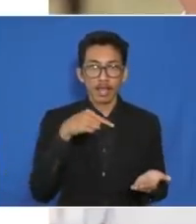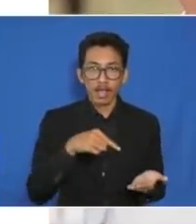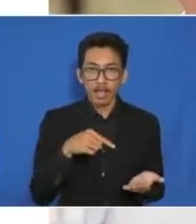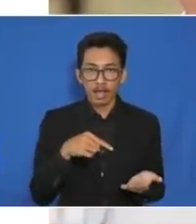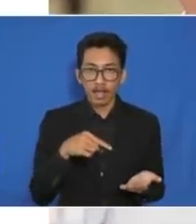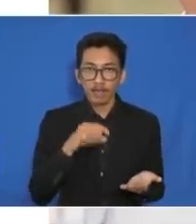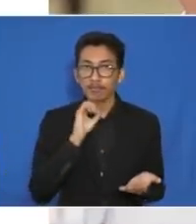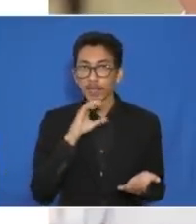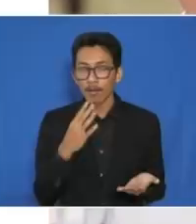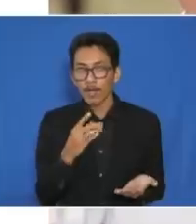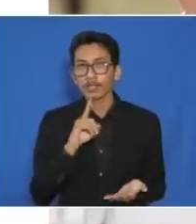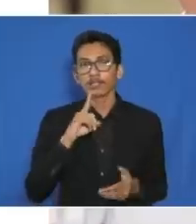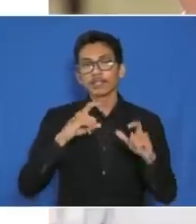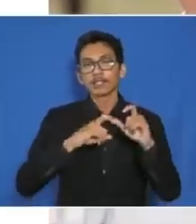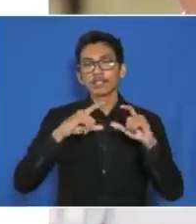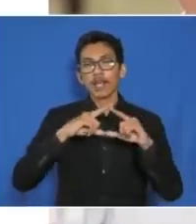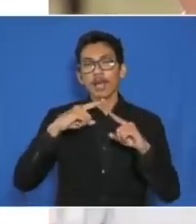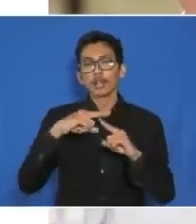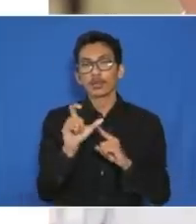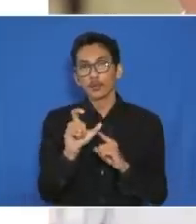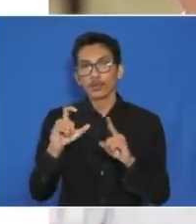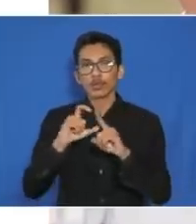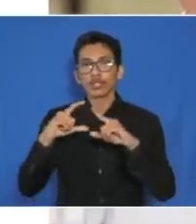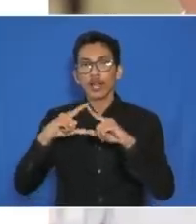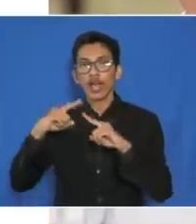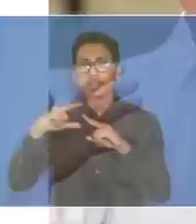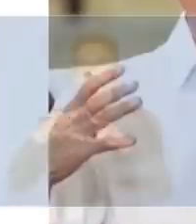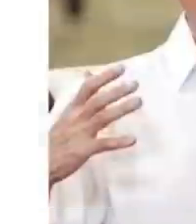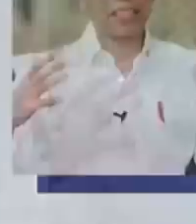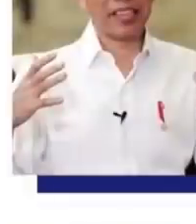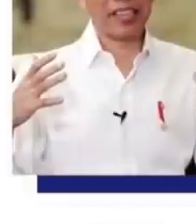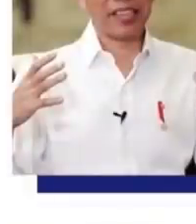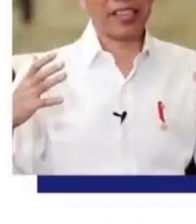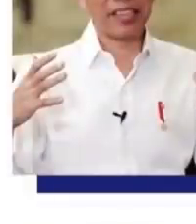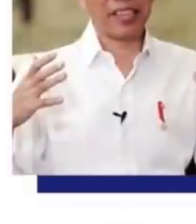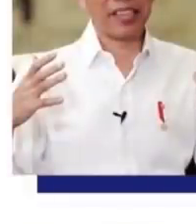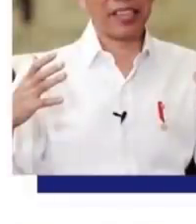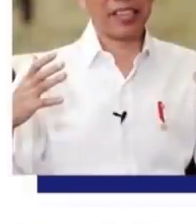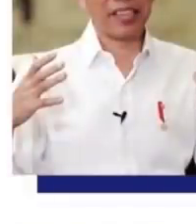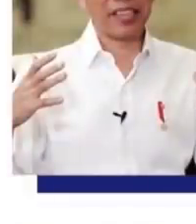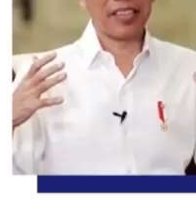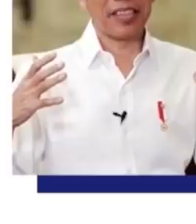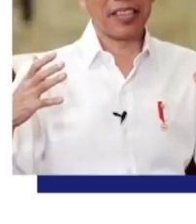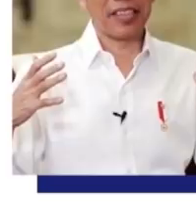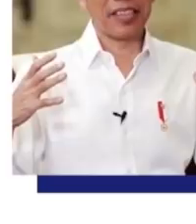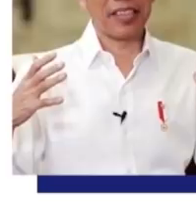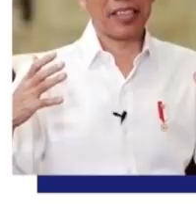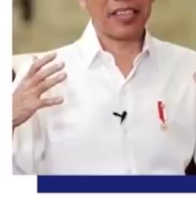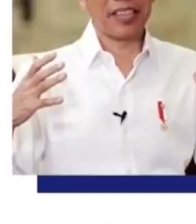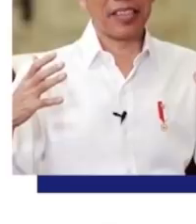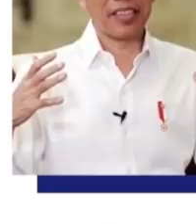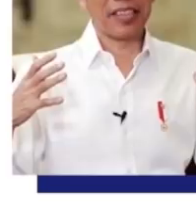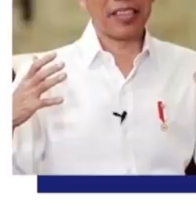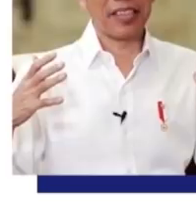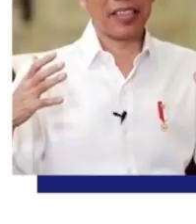sebagai satu data dalam hal ini merupakan navigator dalam pembuatan suatu